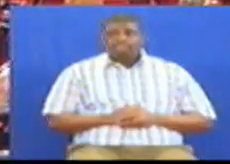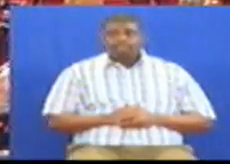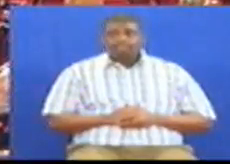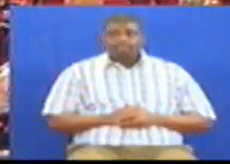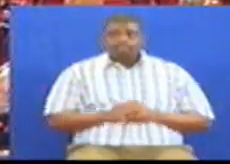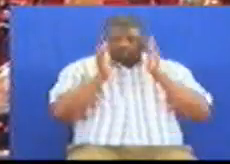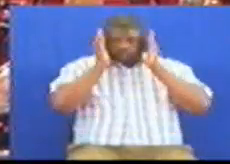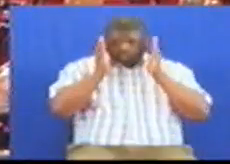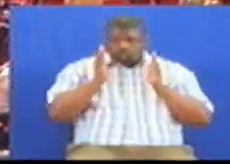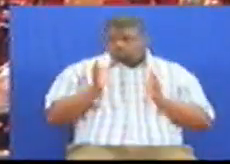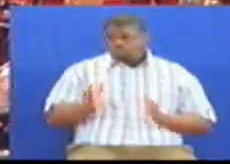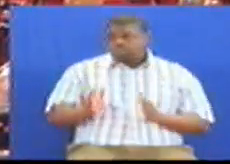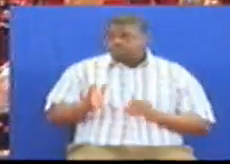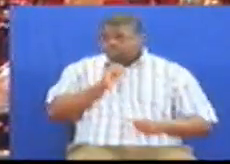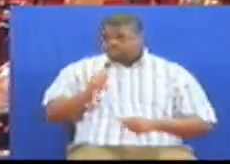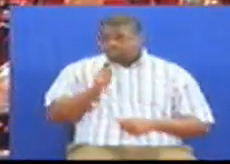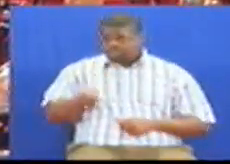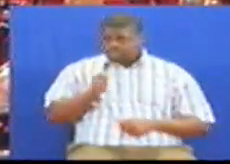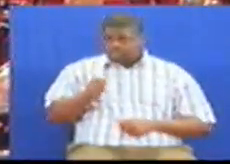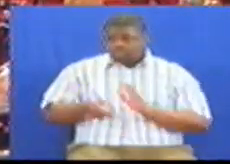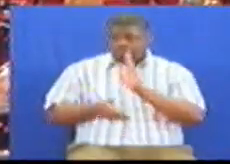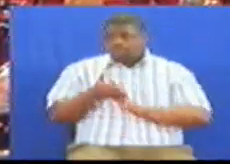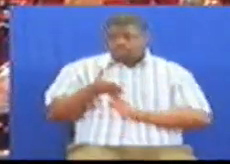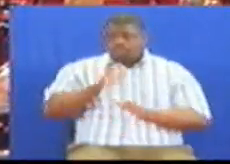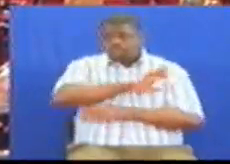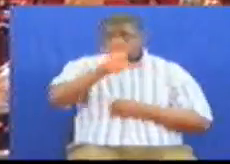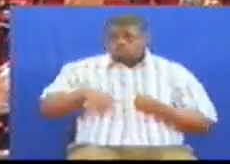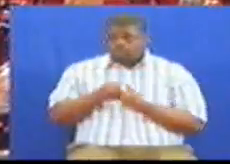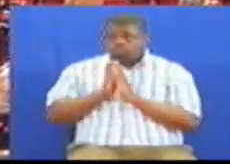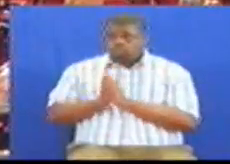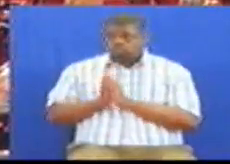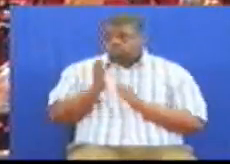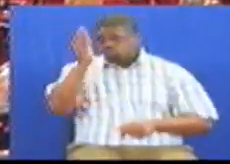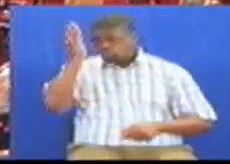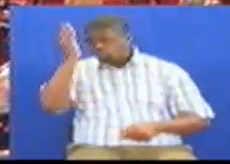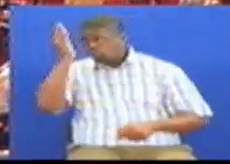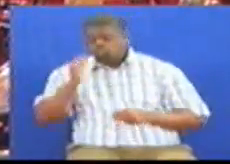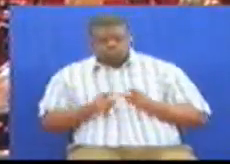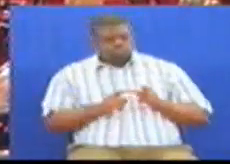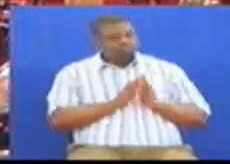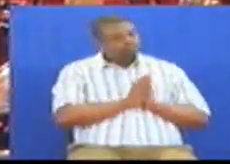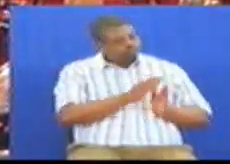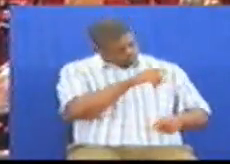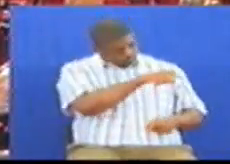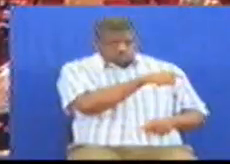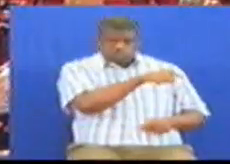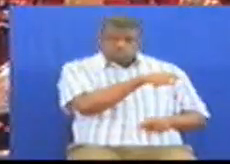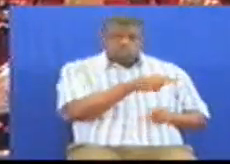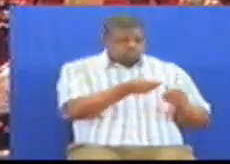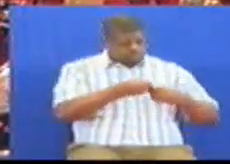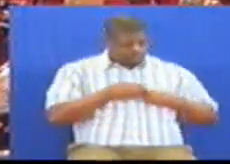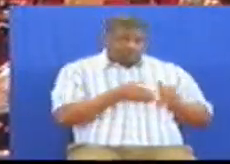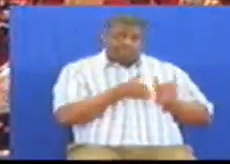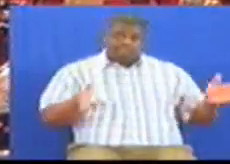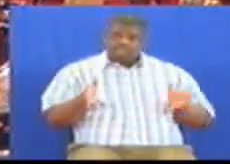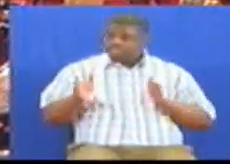tukufu. Lakini Mheshimiwa Spika, Naibu Spika, nakushukuru na wewe kunipa fursa hii adhimu kabisa, kwanza kuwa mchangiaji